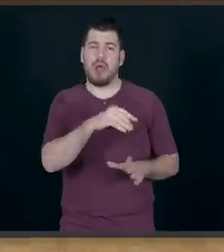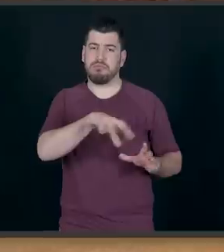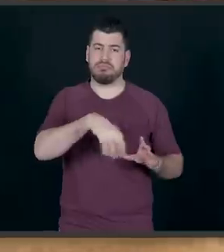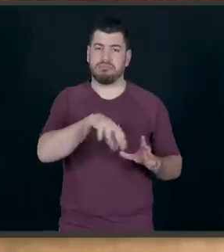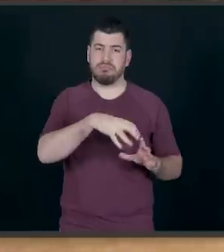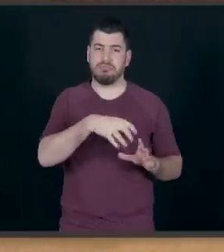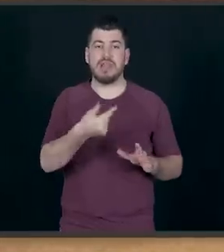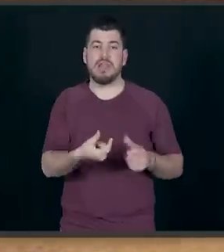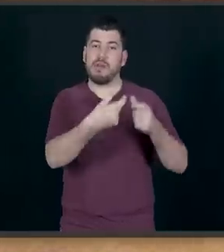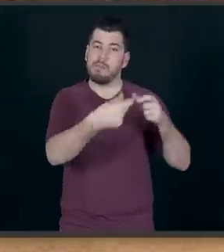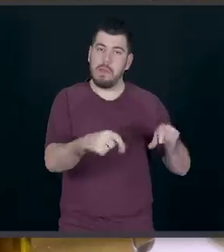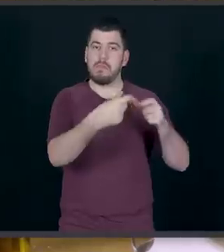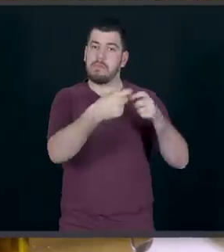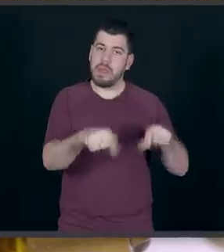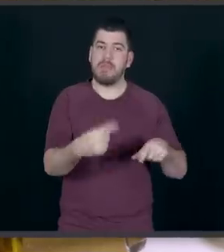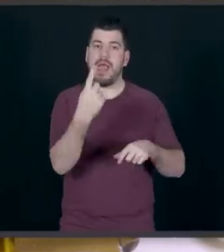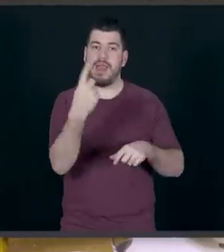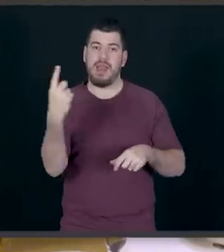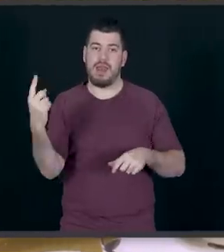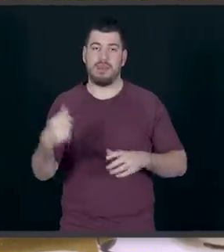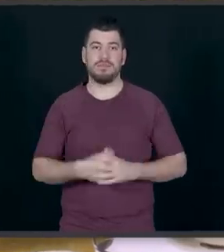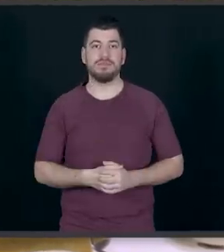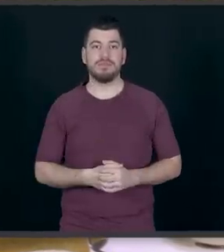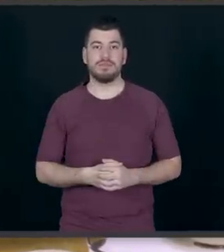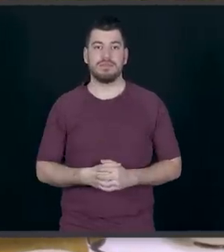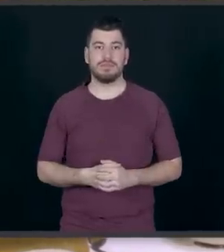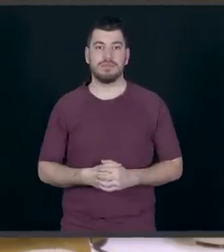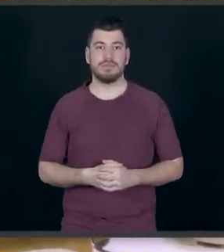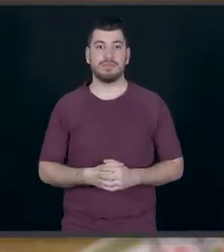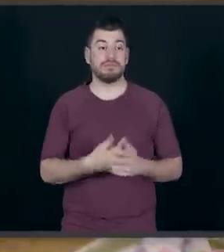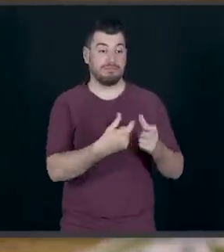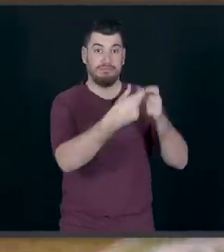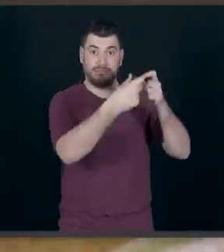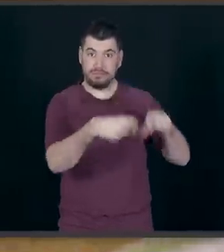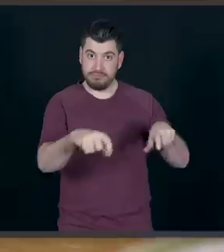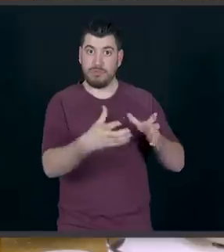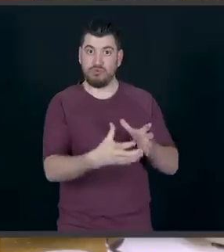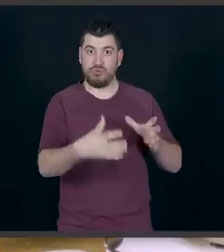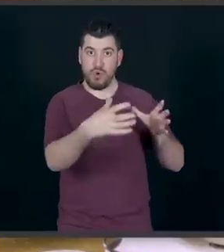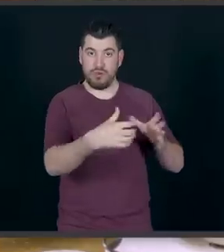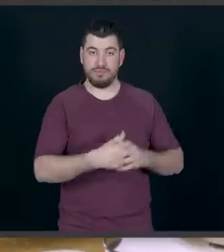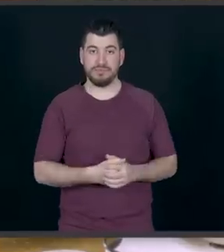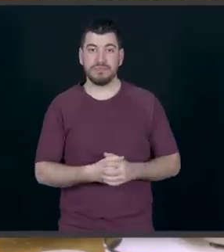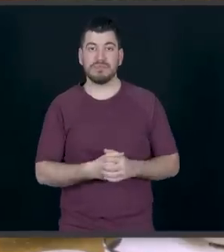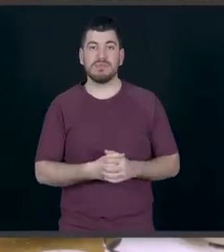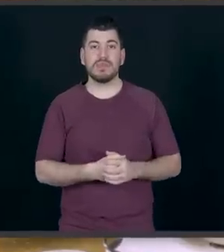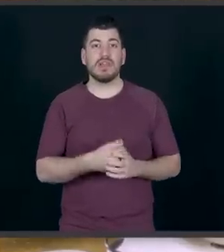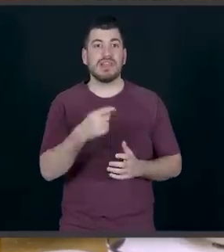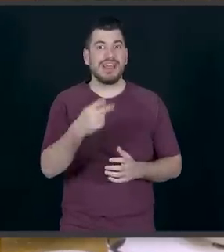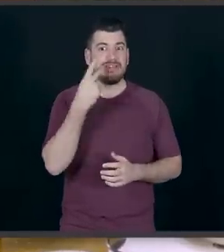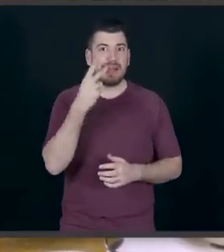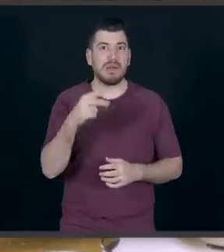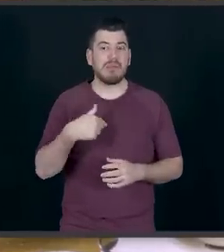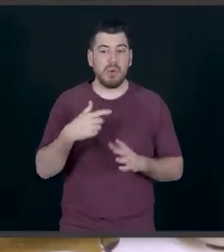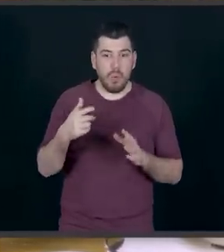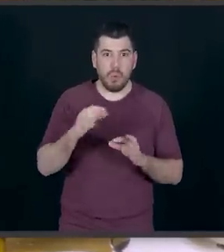σιγά ένα-ένα τα αυγά. Λοιπόν, σπάω ένα αυγουλάκι μέσα στο μπολ και βλέπω αν έχει κάνει ένα τσόφλι.